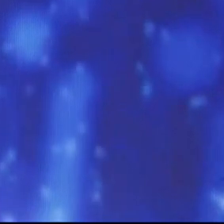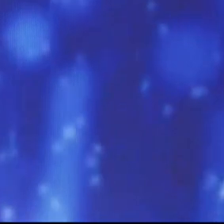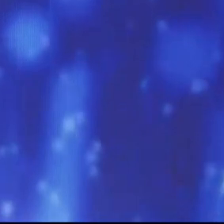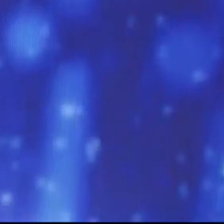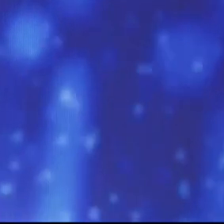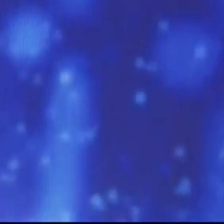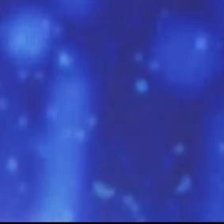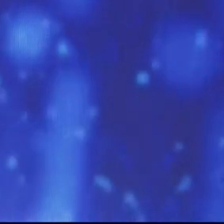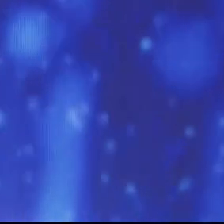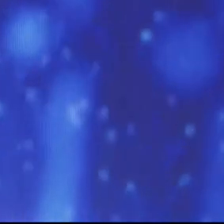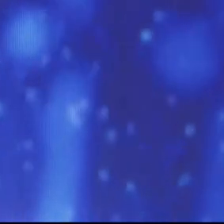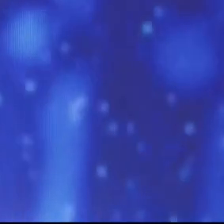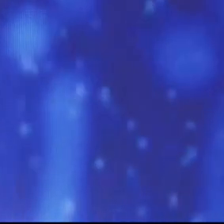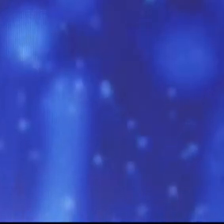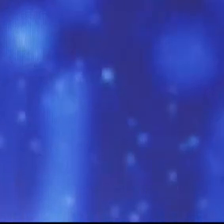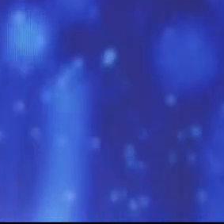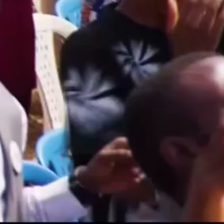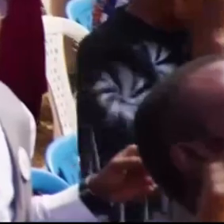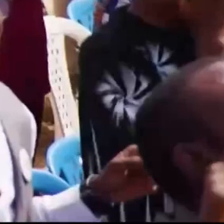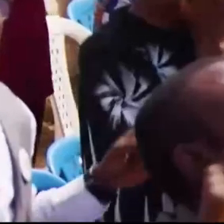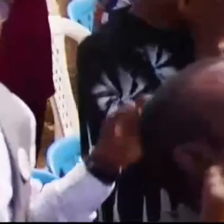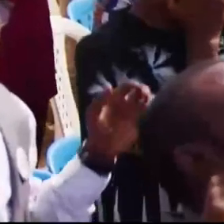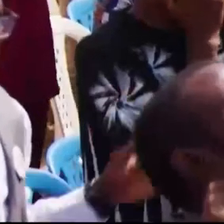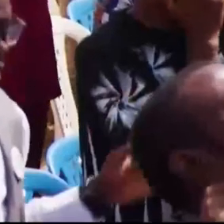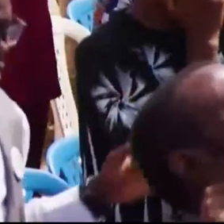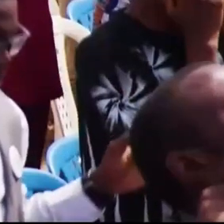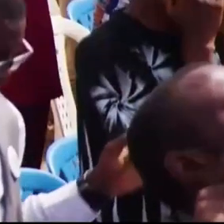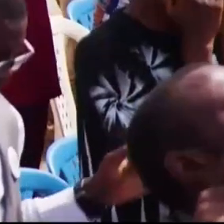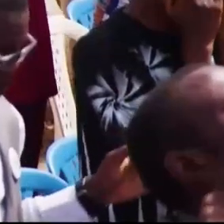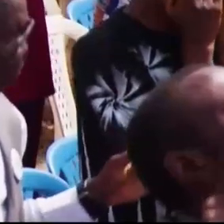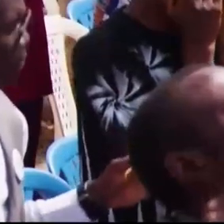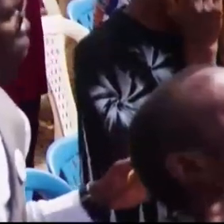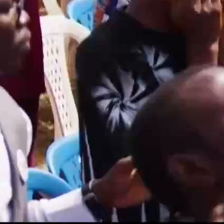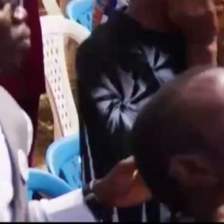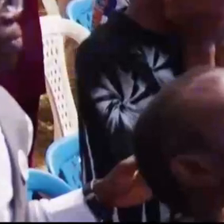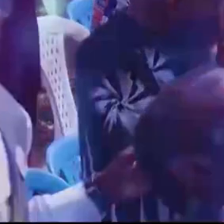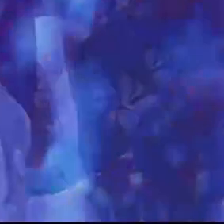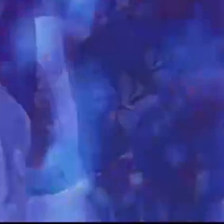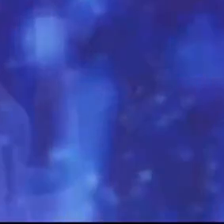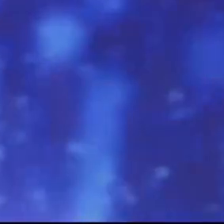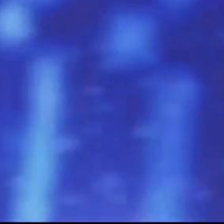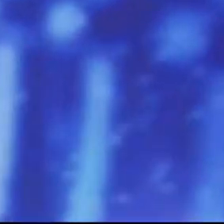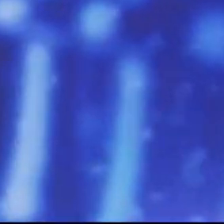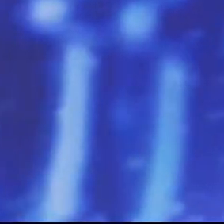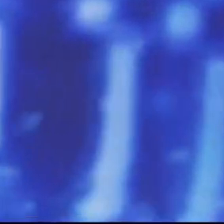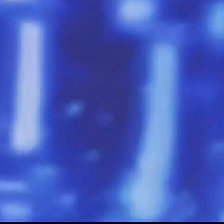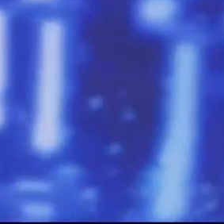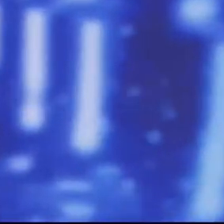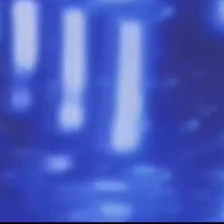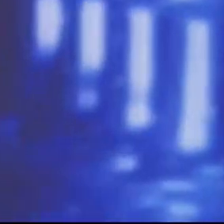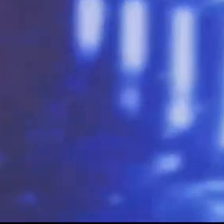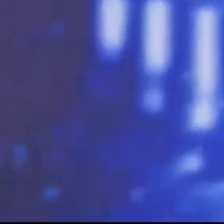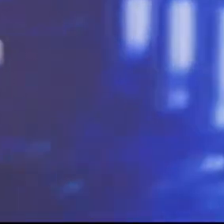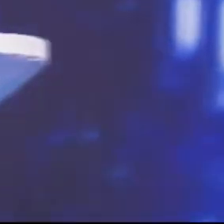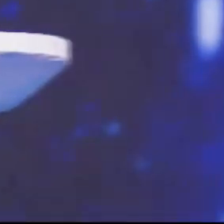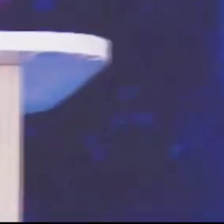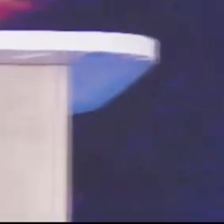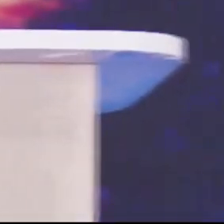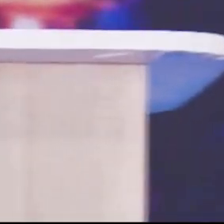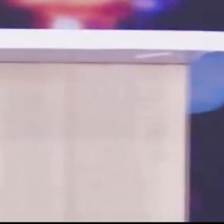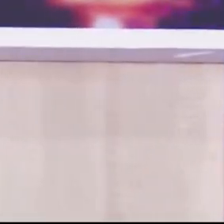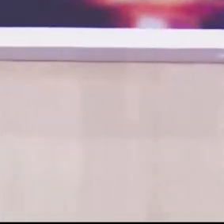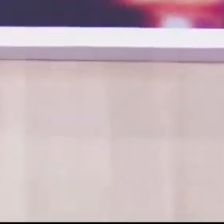Seigneur, envoie-les au nom de Jésus. Seigneur, je prie. Tous les échecs